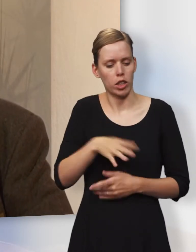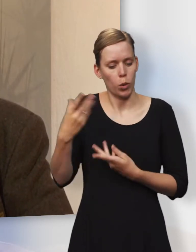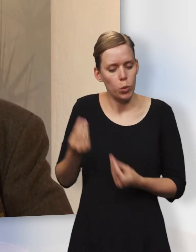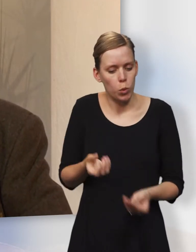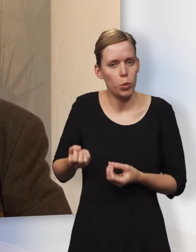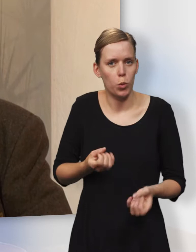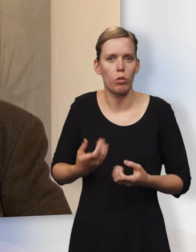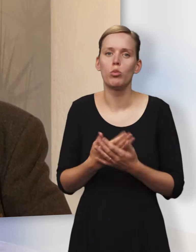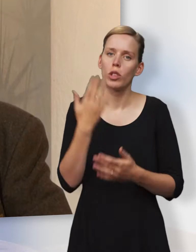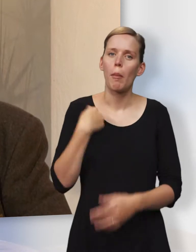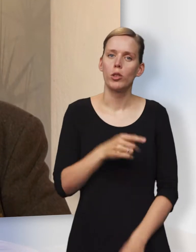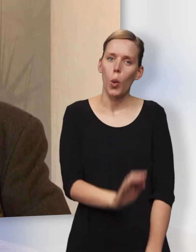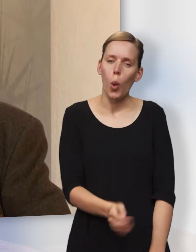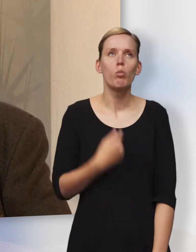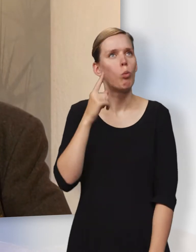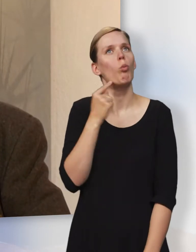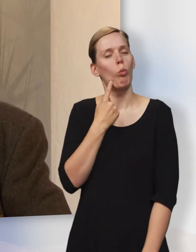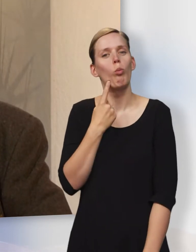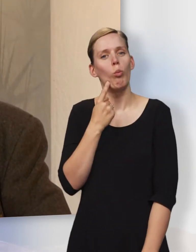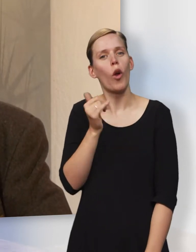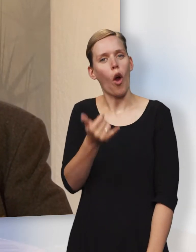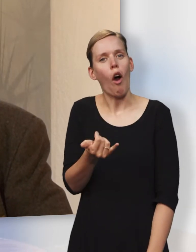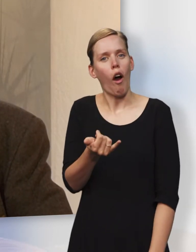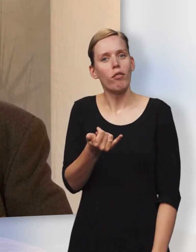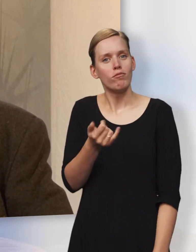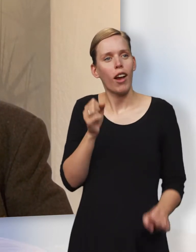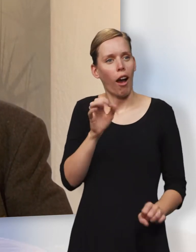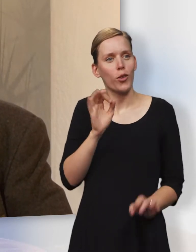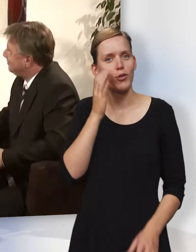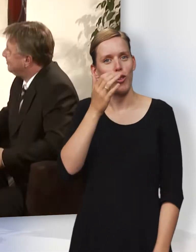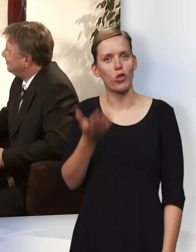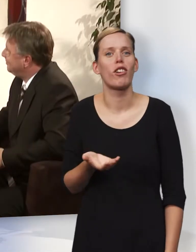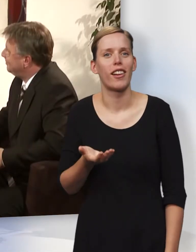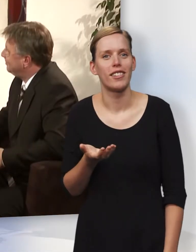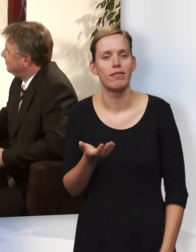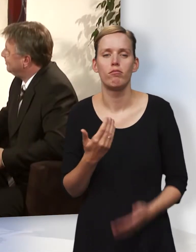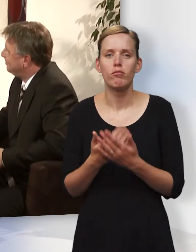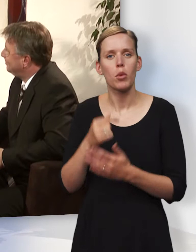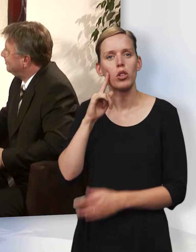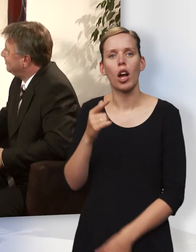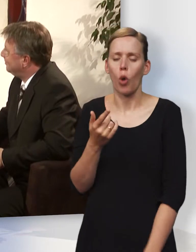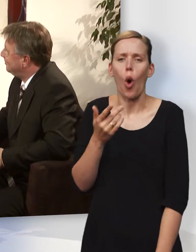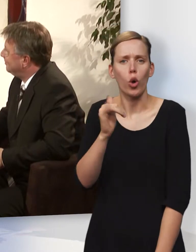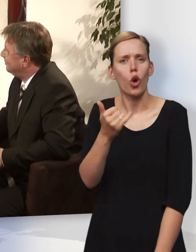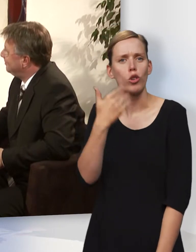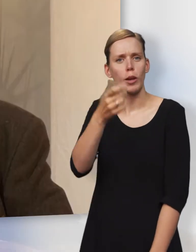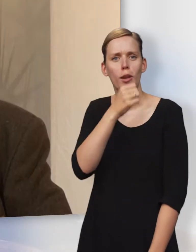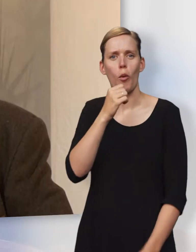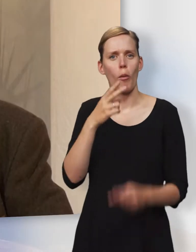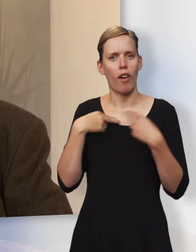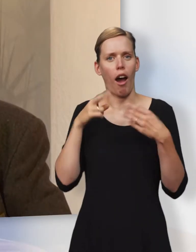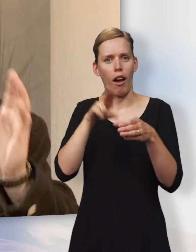habe als Kind gedacht, ach ja, das könnte ich mir vorstellen. Und habe gedacht, ach, ich werde Pfarrer. Und